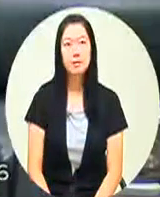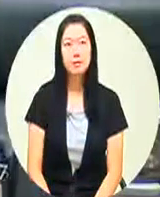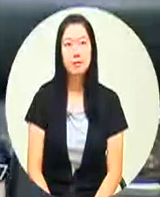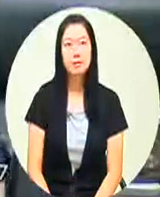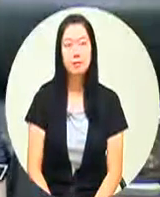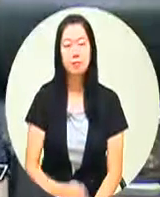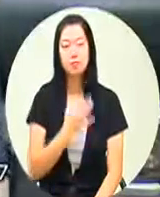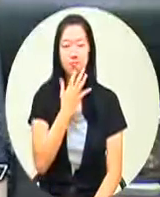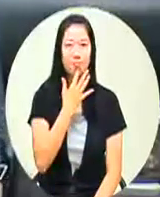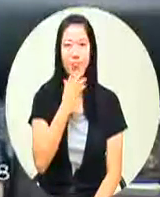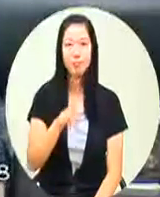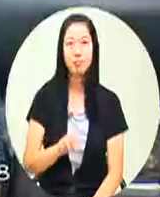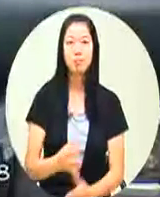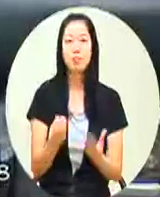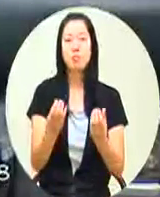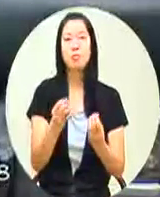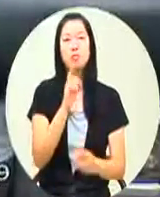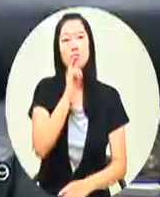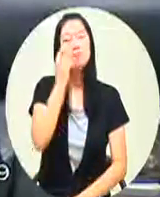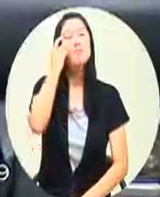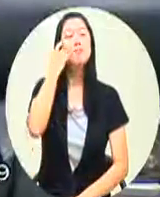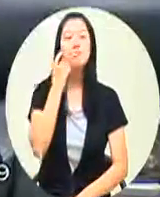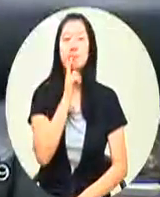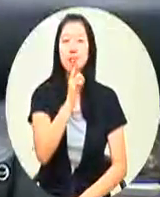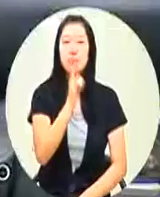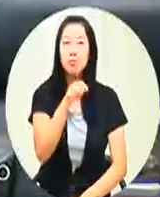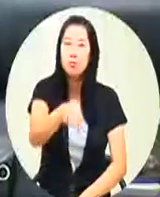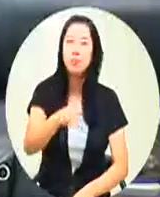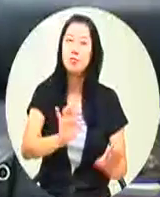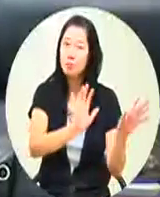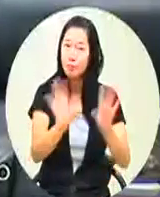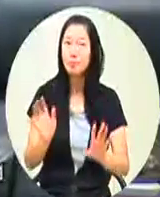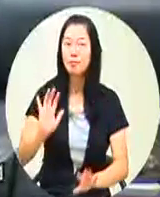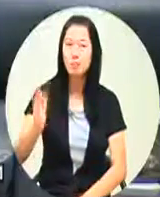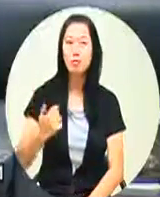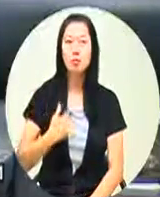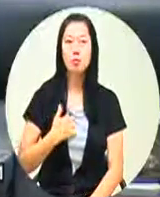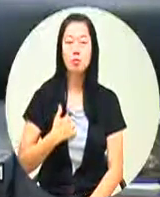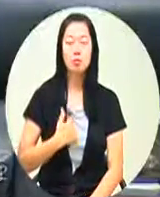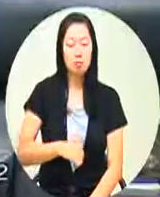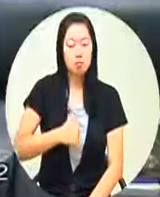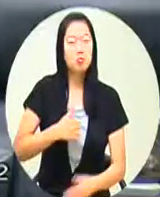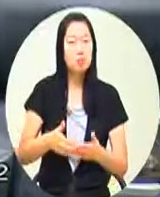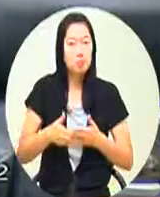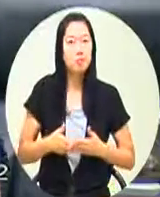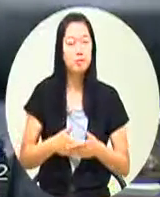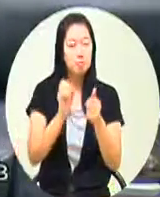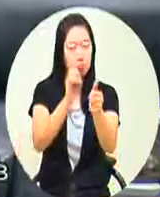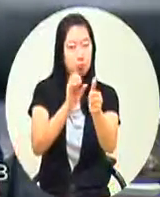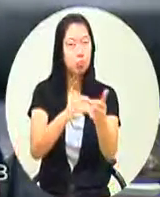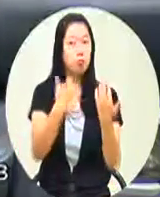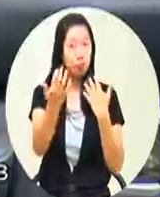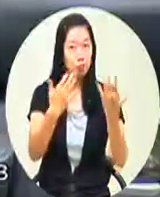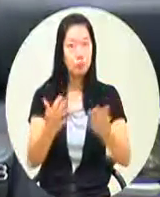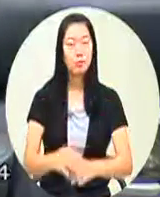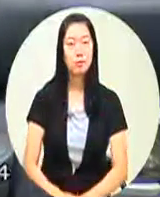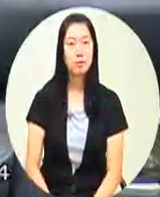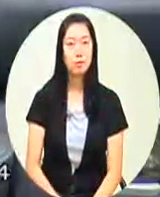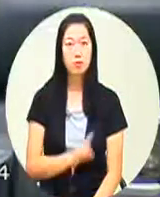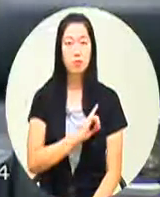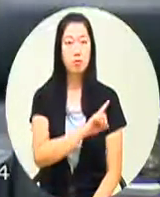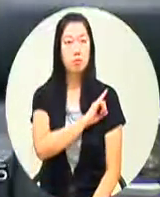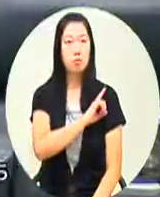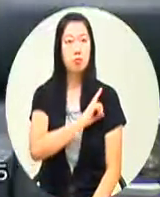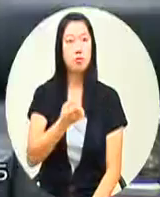然没有人想讲这样的事情，可是我觉得我认为我需要讲一下，我们自己背背各地执政